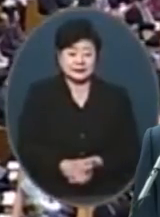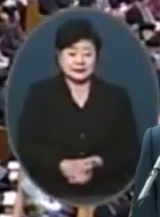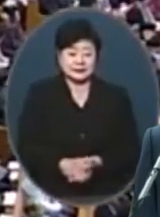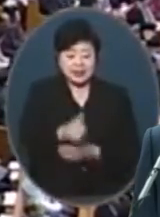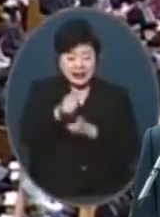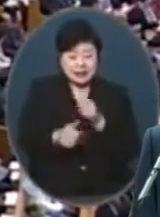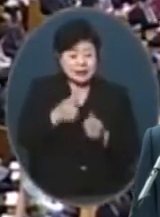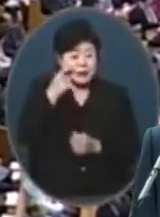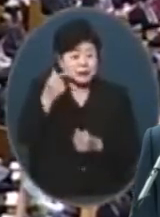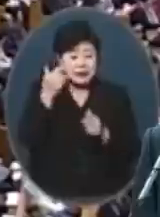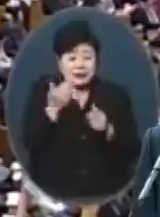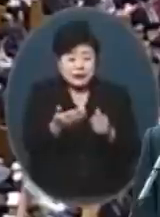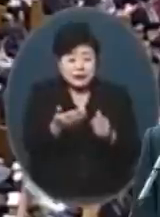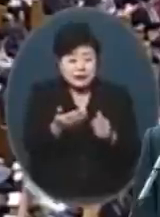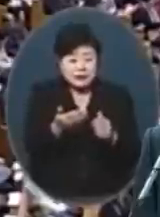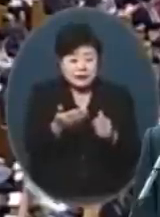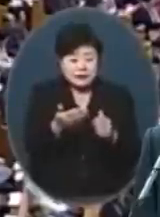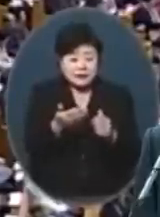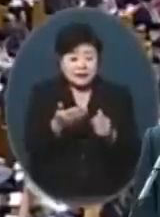하나님 아버지께서